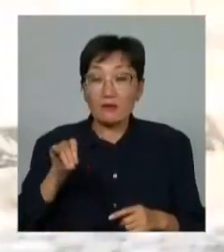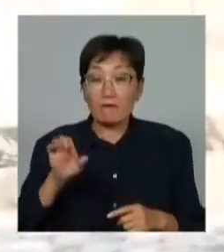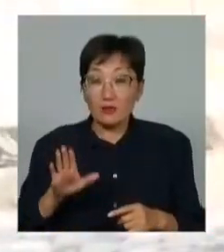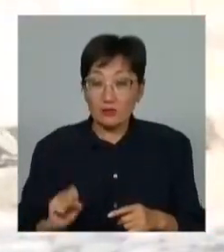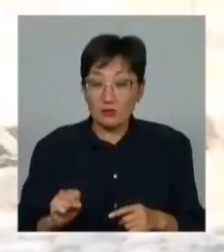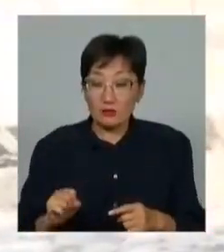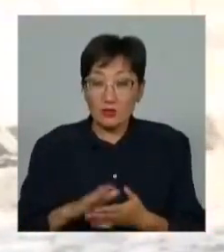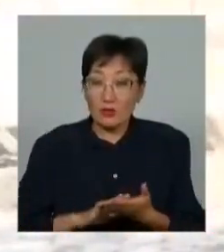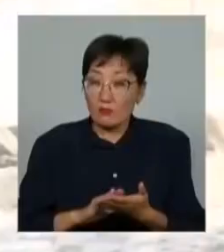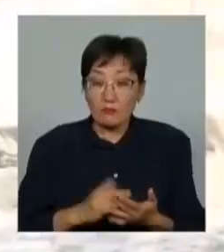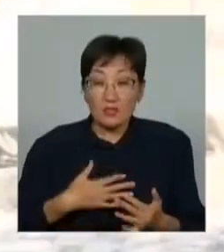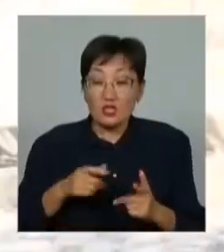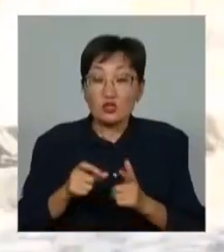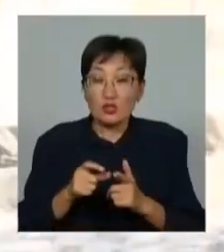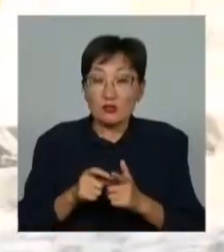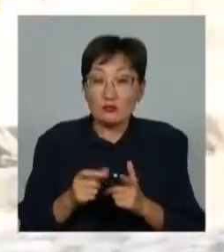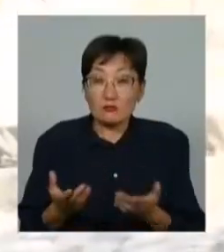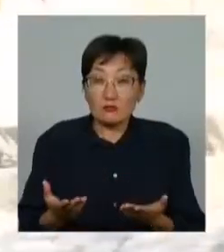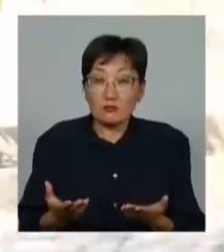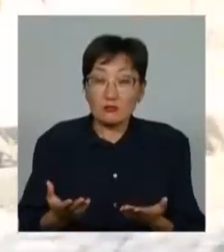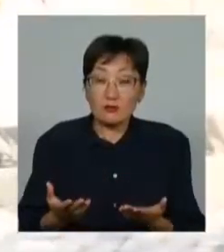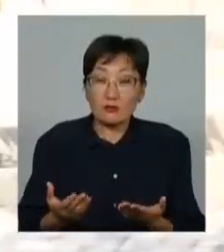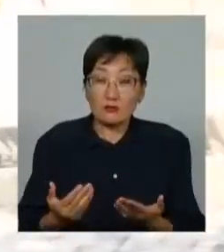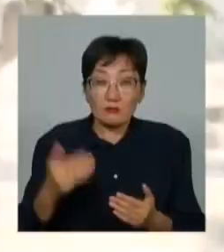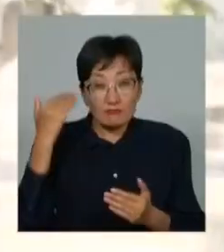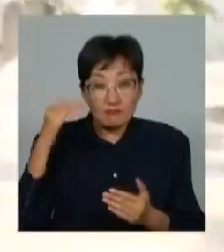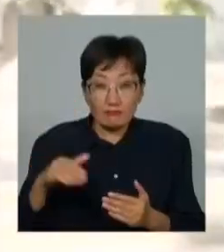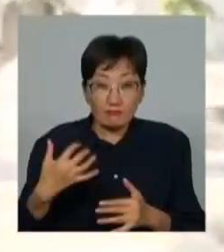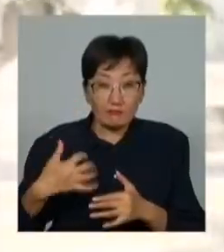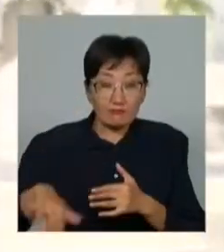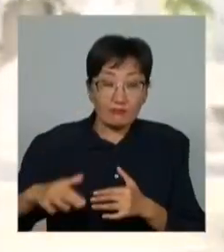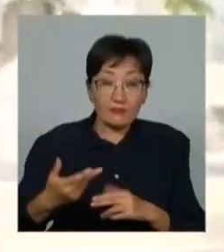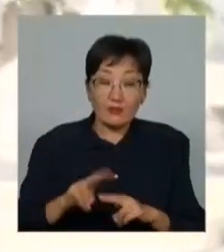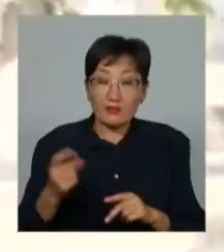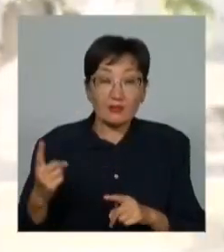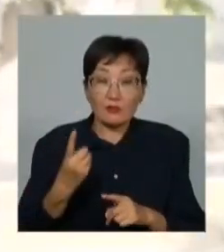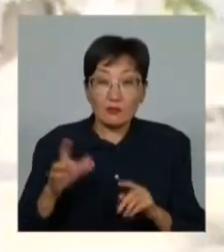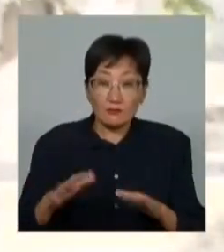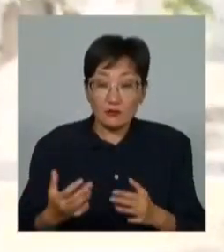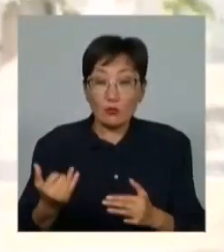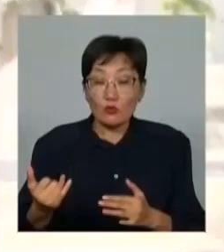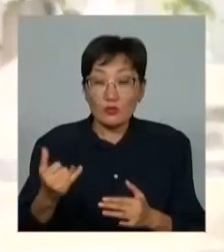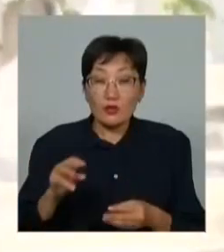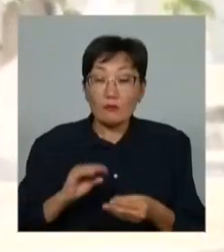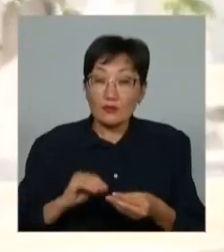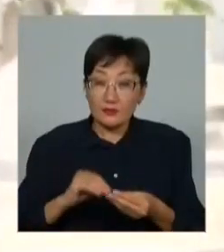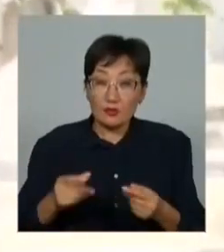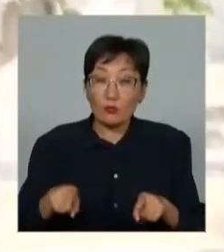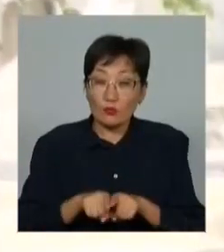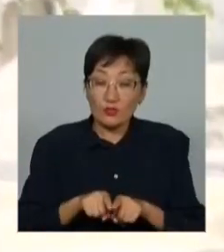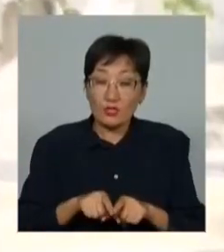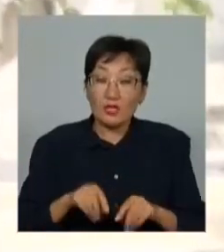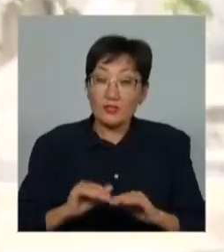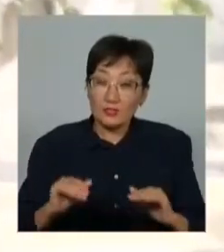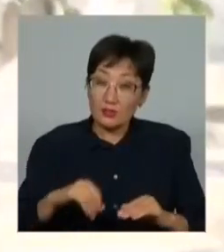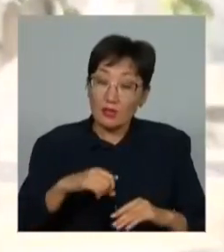Кенжегалиевна, вообще мен айтқан сөзімді, вообще не, игнорирует этот. Оказывается, это не первый случай. У них постоянно, если болеют утратки, это